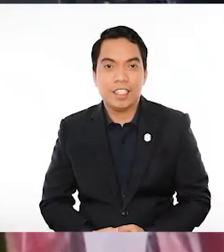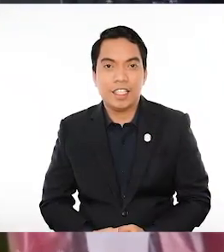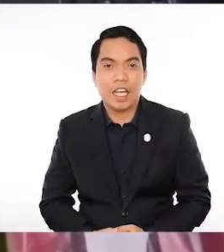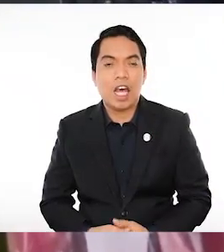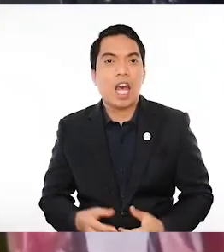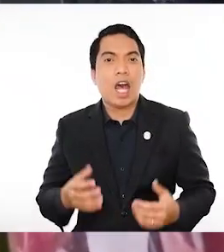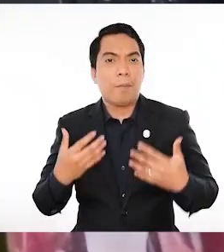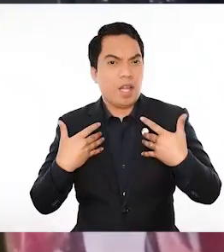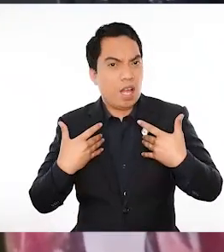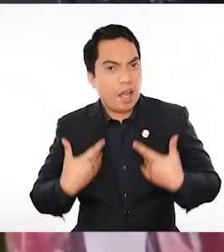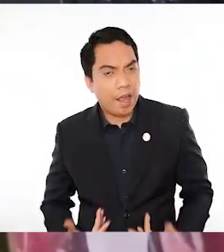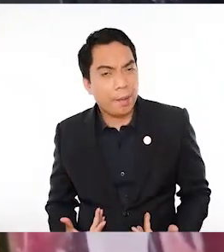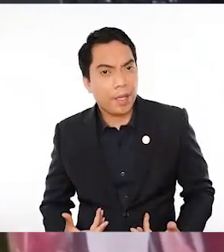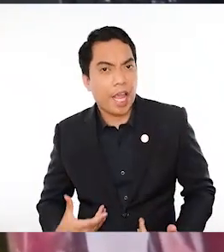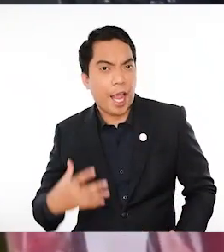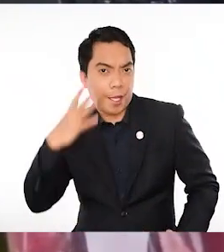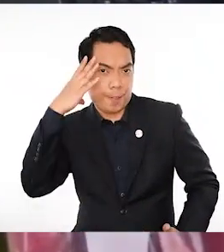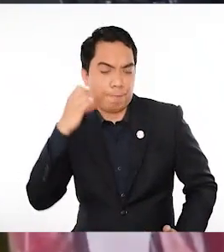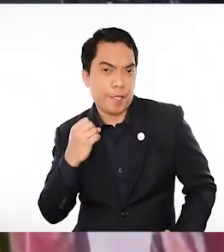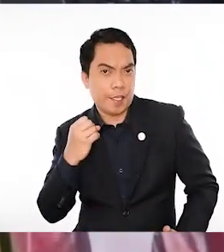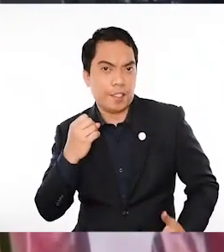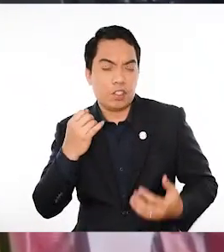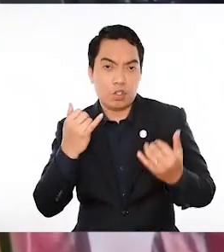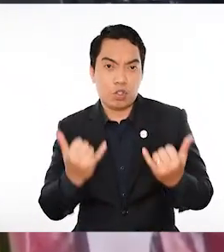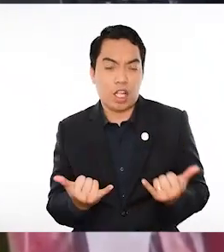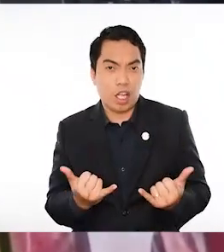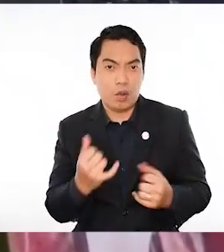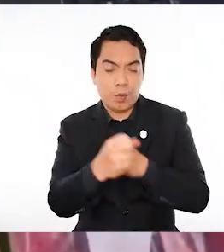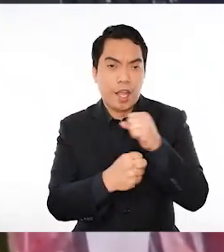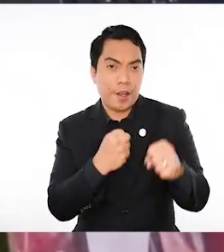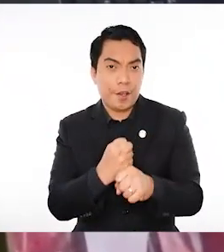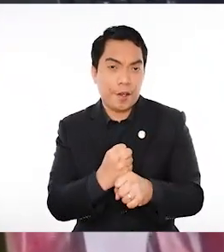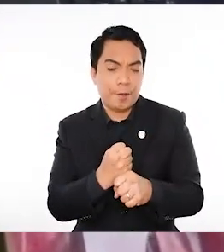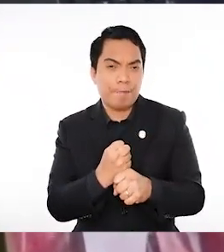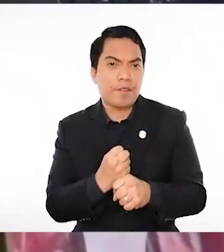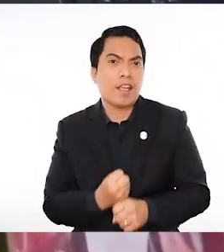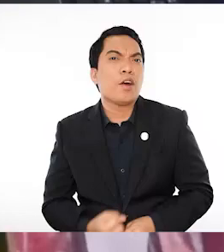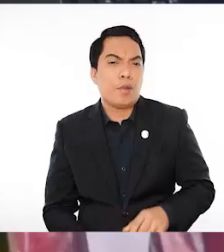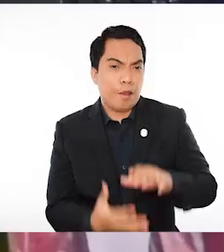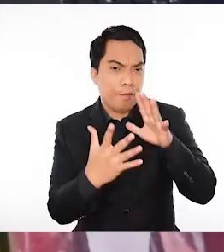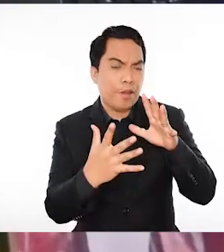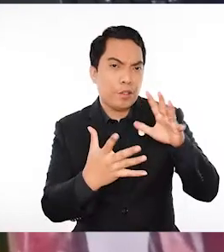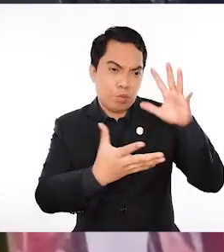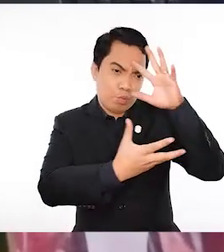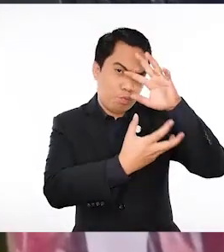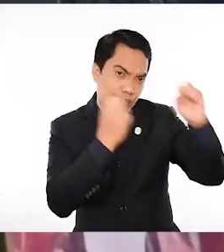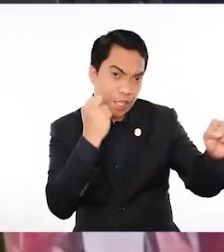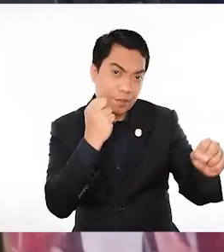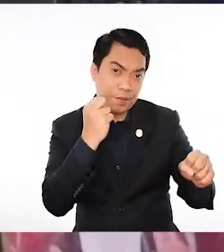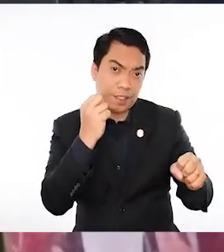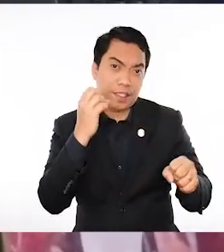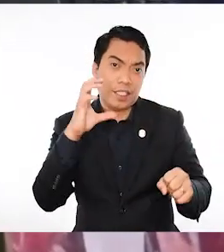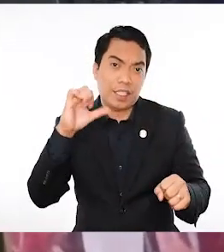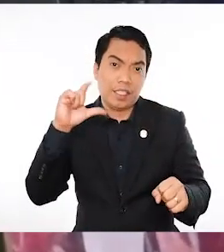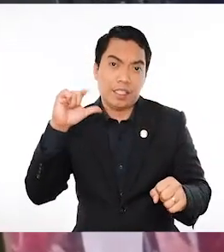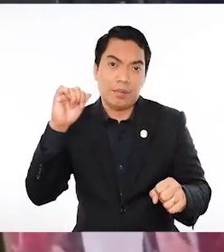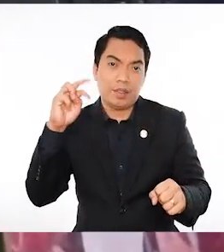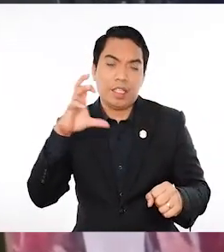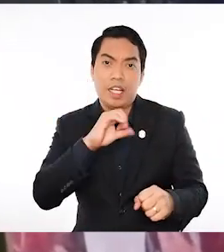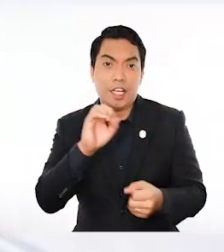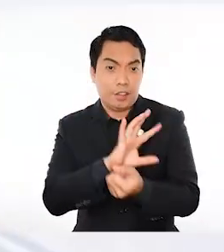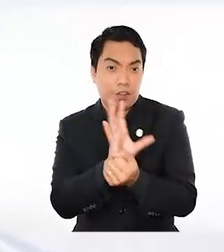Mabigat man ang pinagdaanan natin sa taong ito, tayo ay humarap sa mga kalamidad at banta ng karamdaman